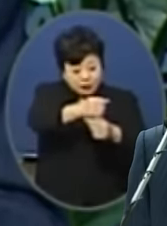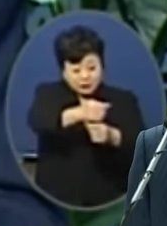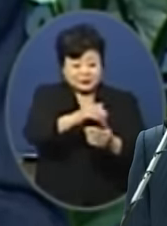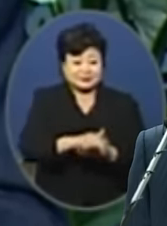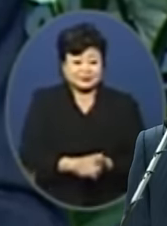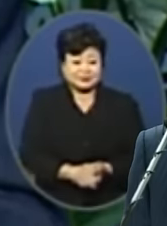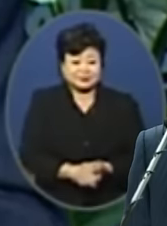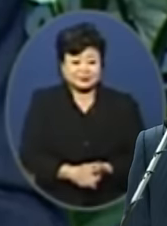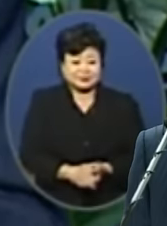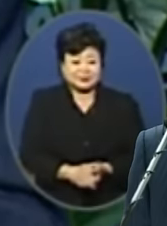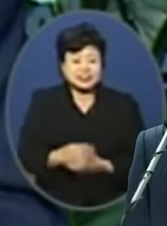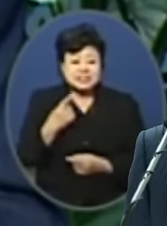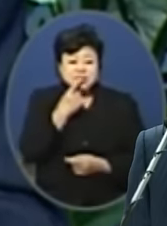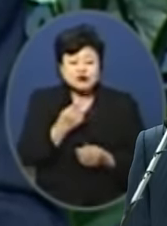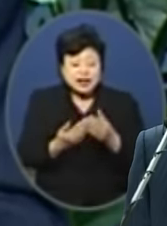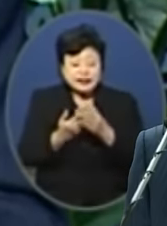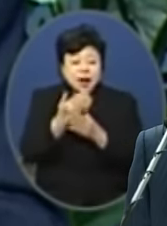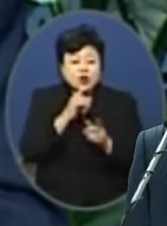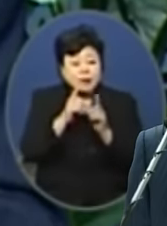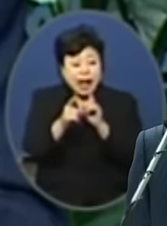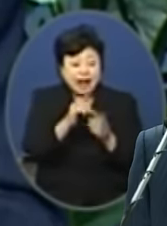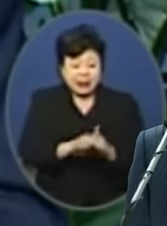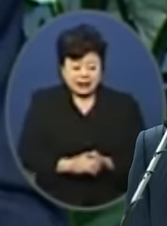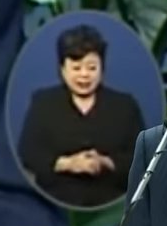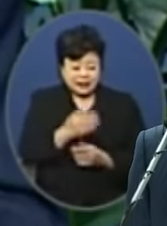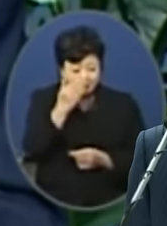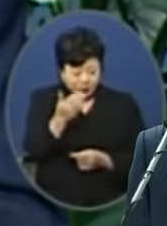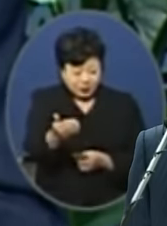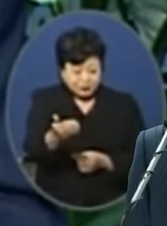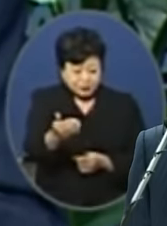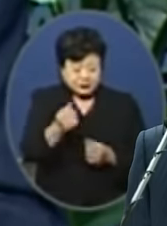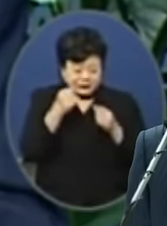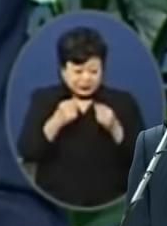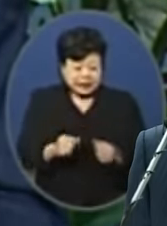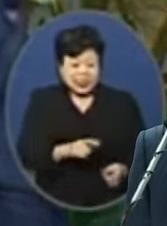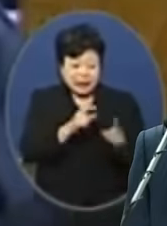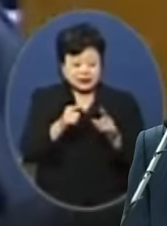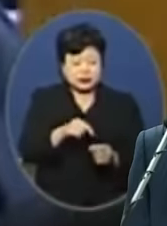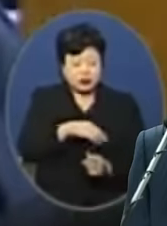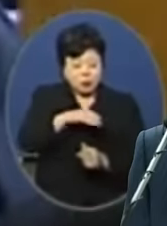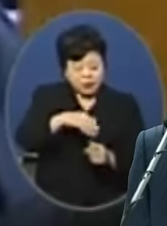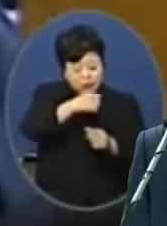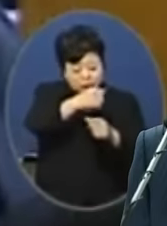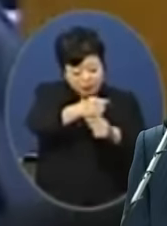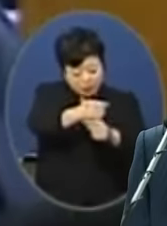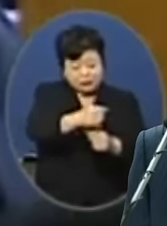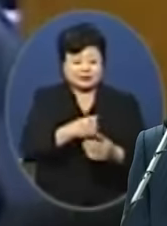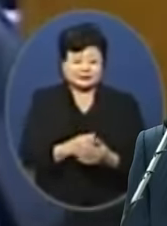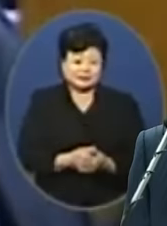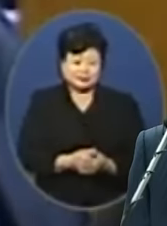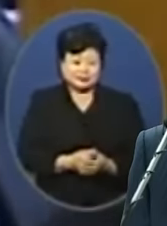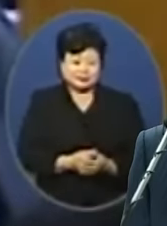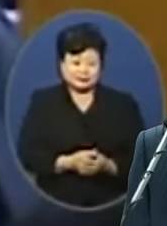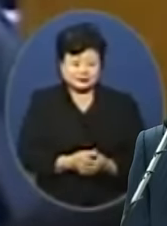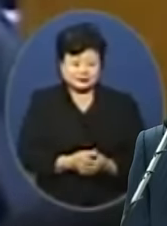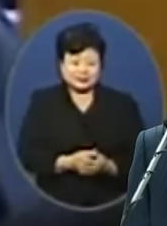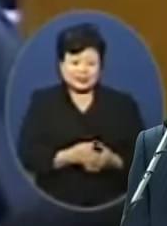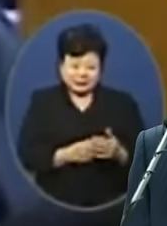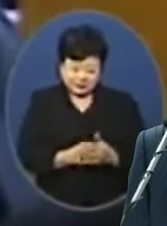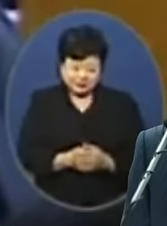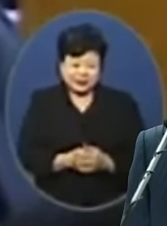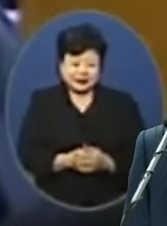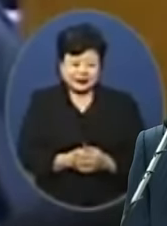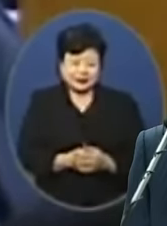것입니다. 여러분이 입술에서 나오는 말이 여러분이 살아갈 수 있는 환경을 만들어가는 것입니다. 그렇기